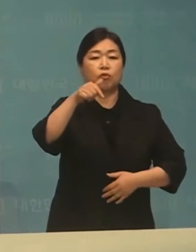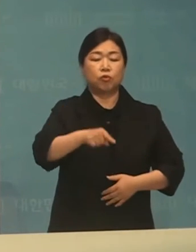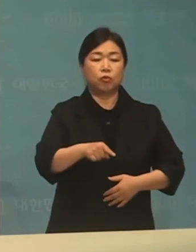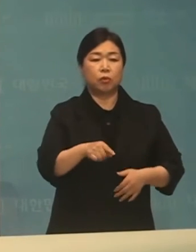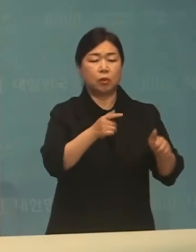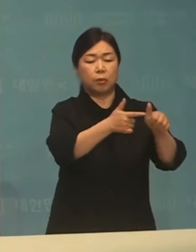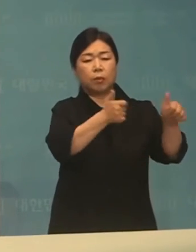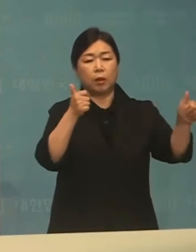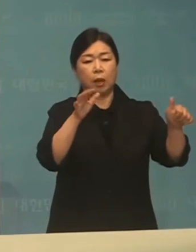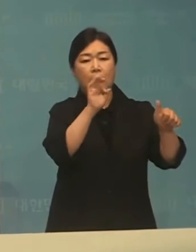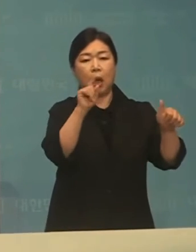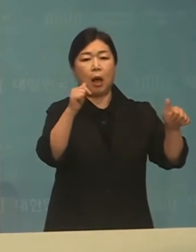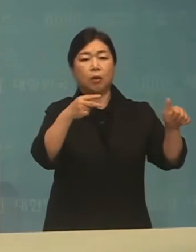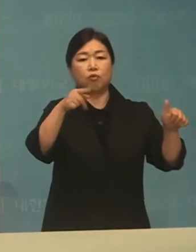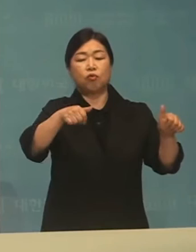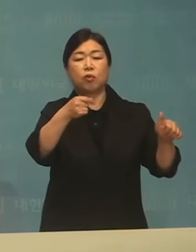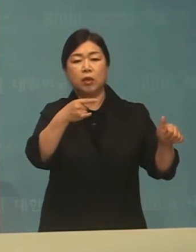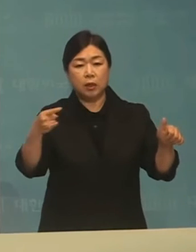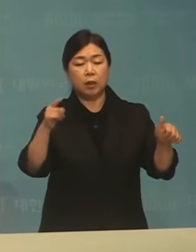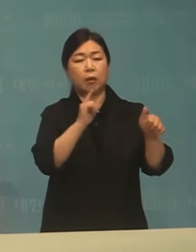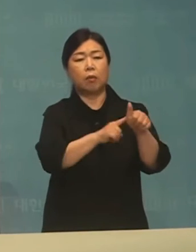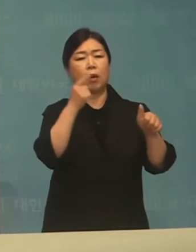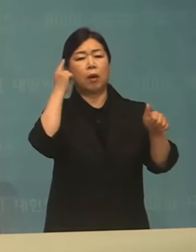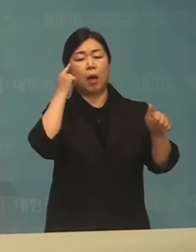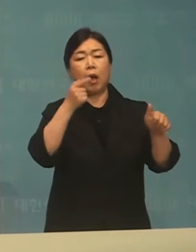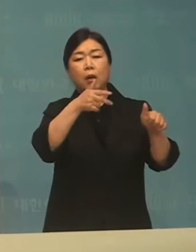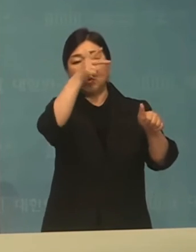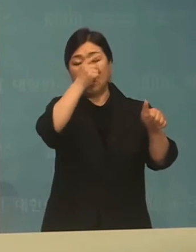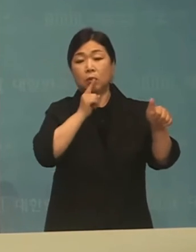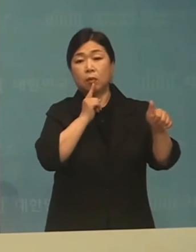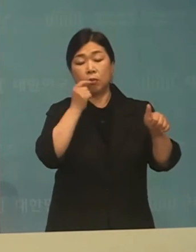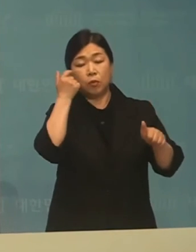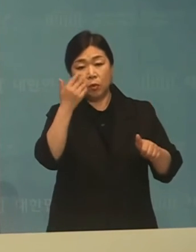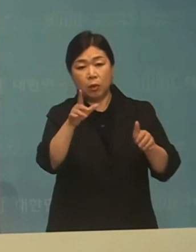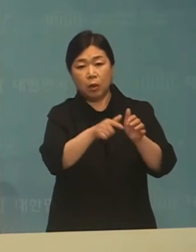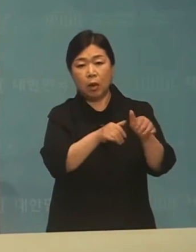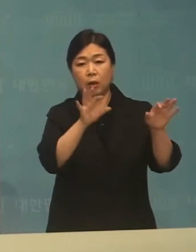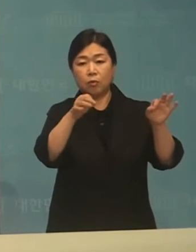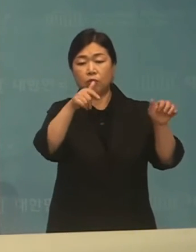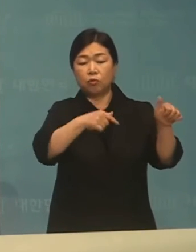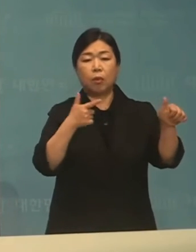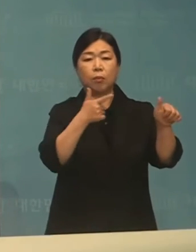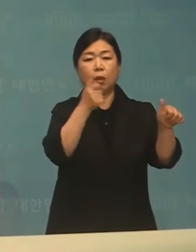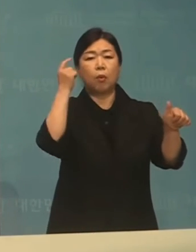안두희가 경찰서에서 너 왜 백범을 죽였냐고 물으네.